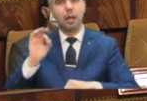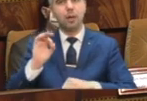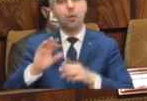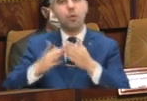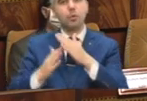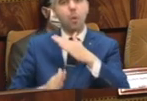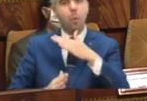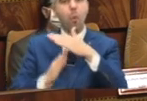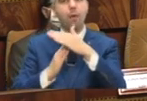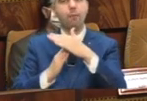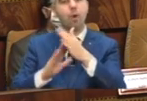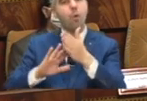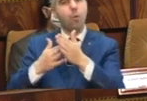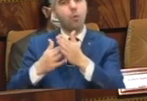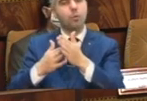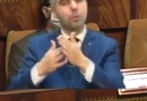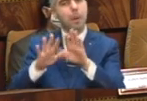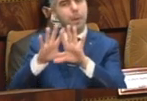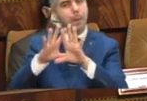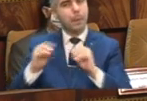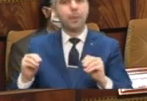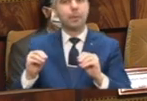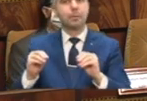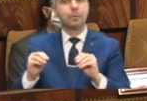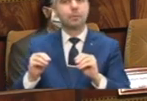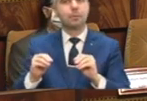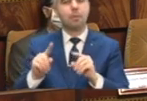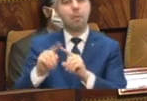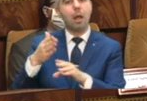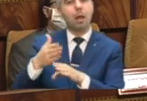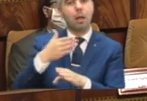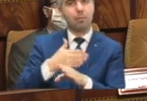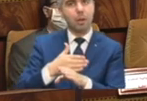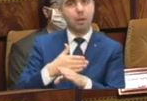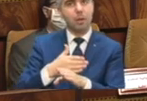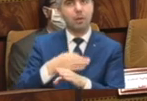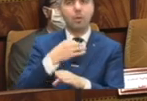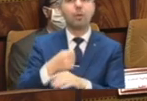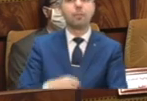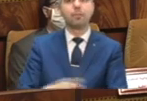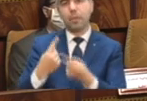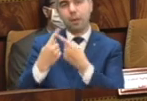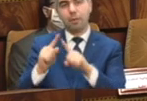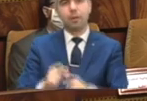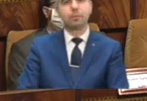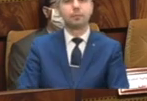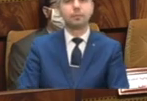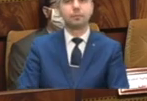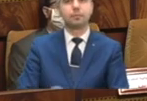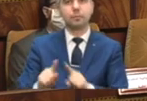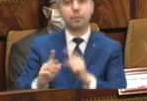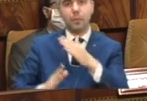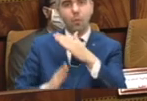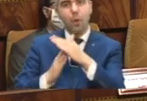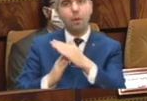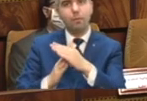ونحبسوا ونطفيوا شي بشويه. والسيد النائب اللي قبل منه تعرض لهذا الموضوع هذا وما حبسناه